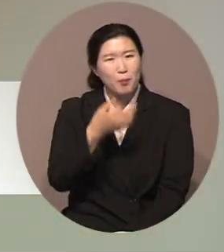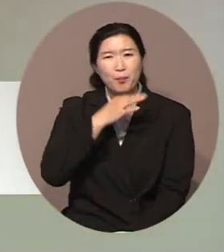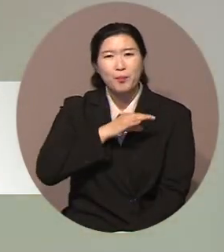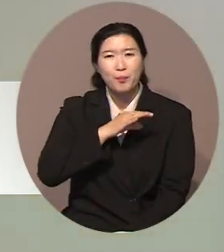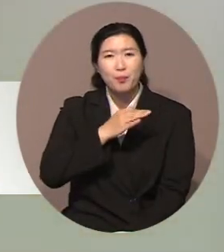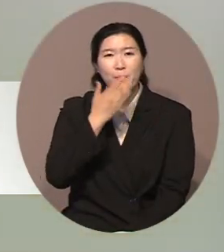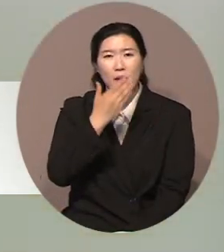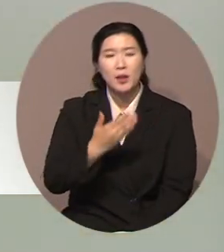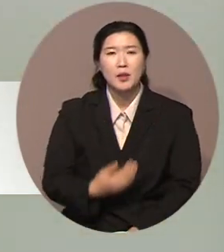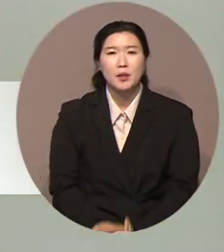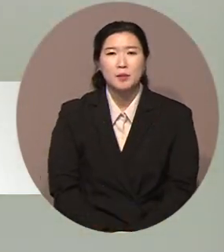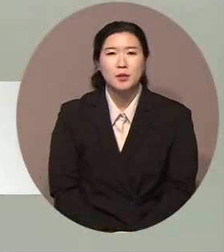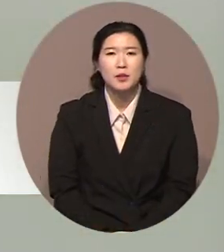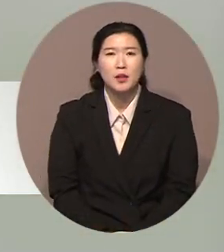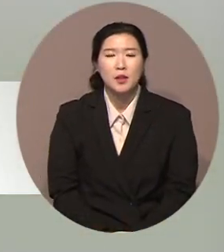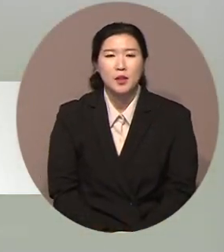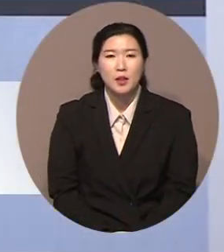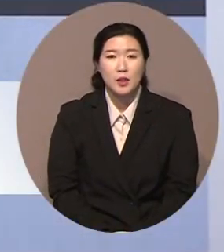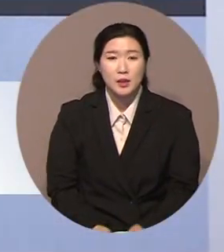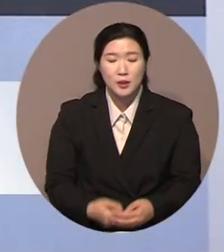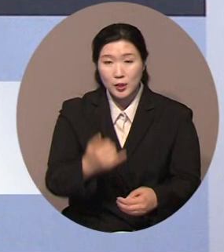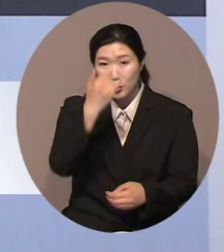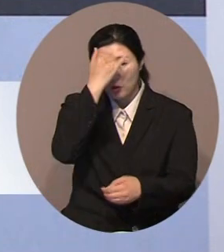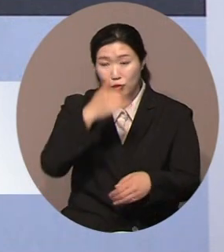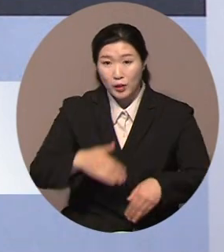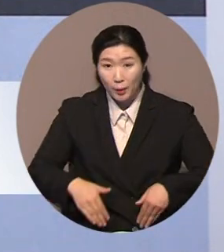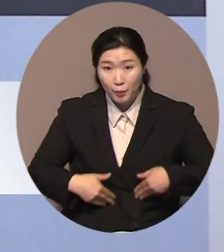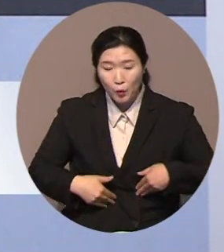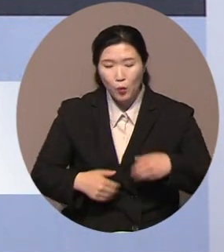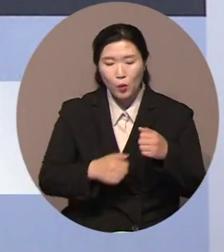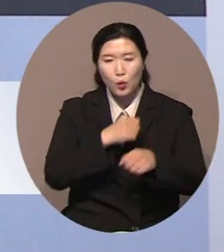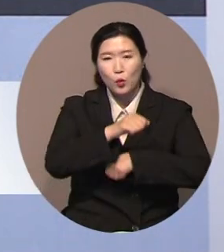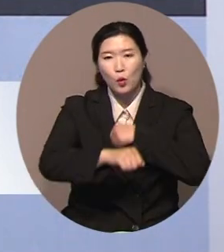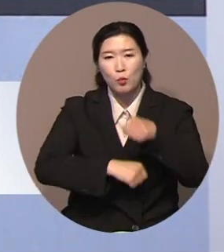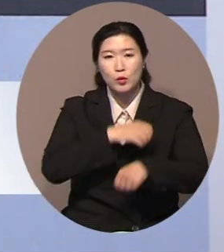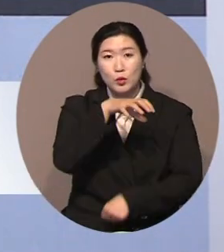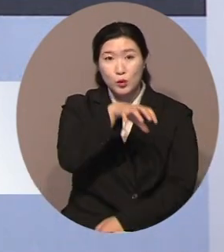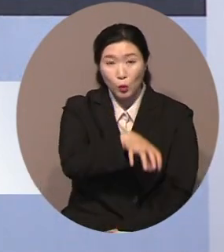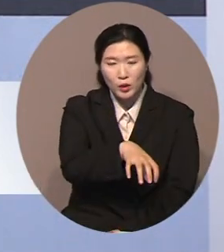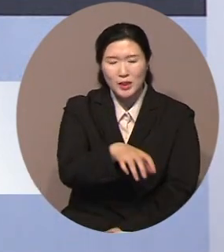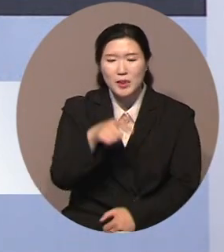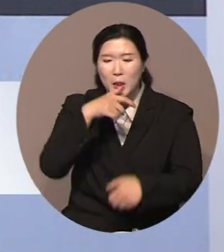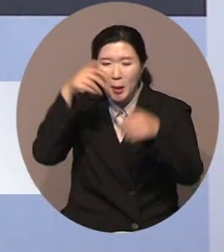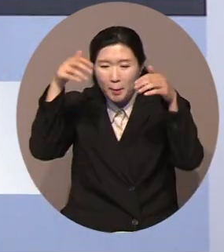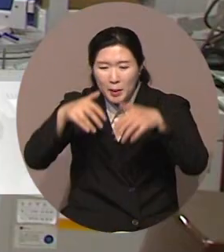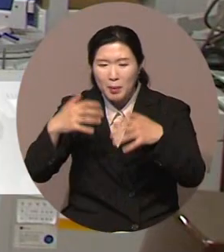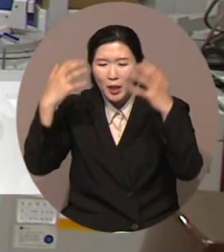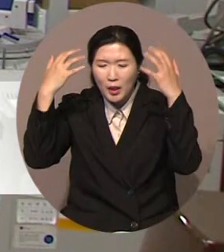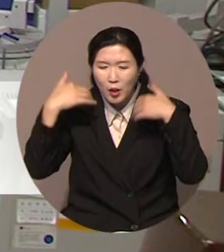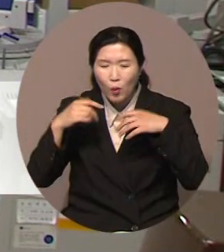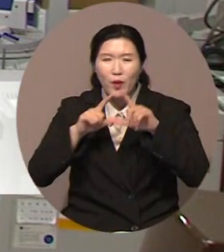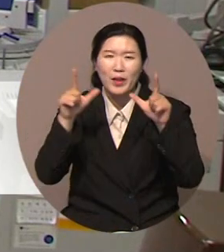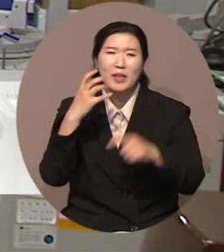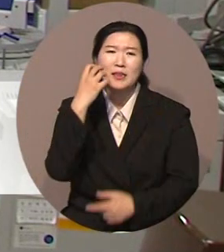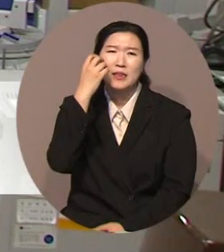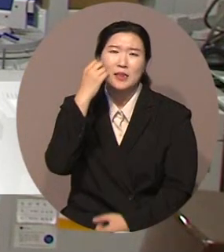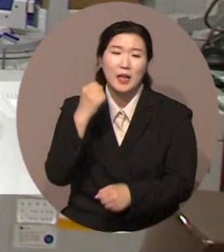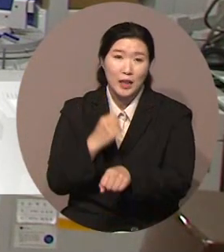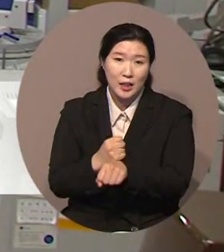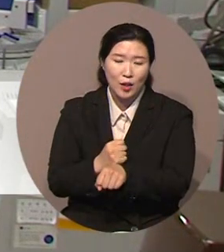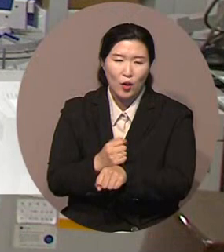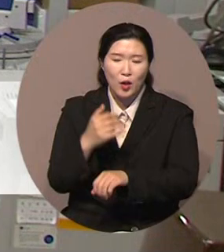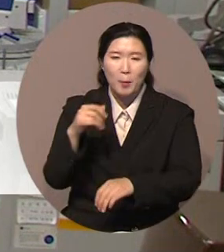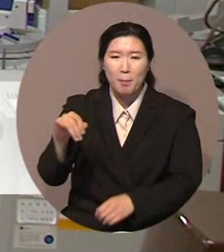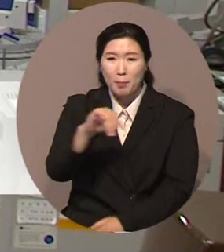막을 수 있습니다 충남도 동물 위생 시험소는 최근 전국적인 집중호우에 무더위가 이어지면서 기종자 등